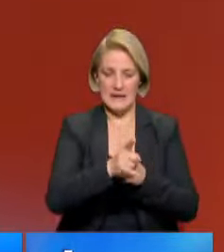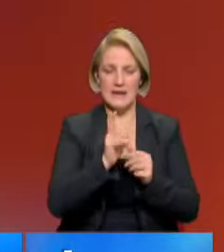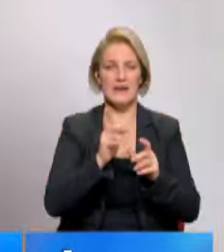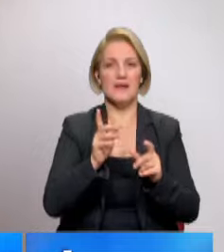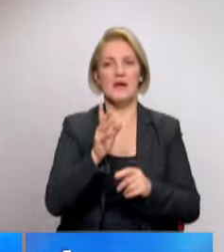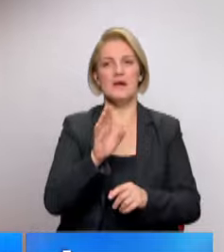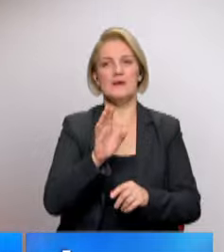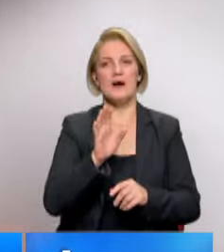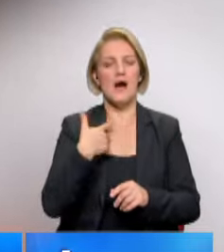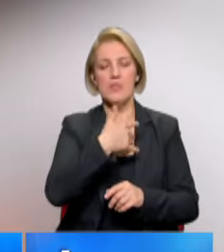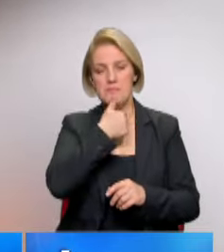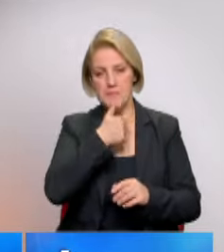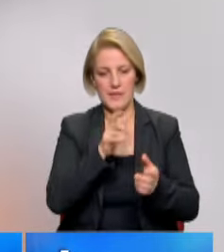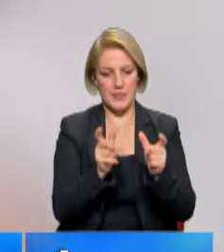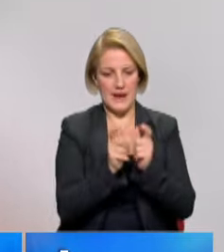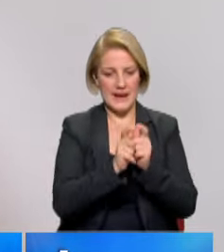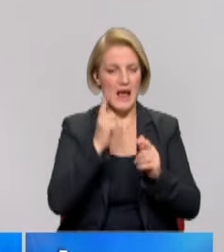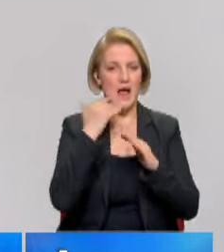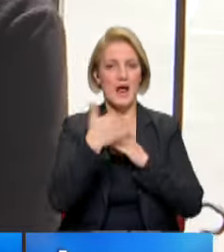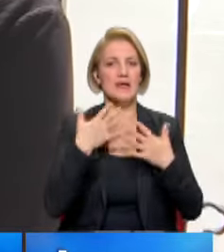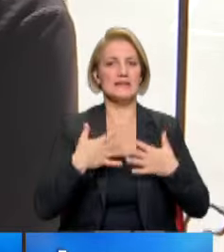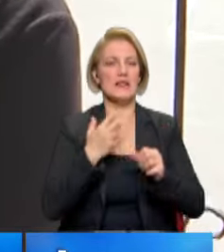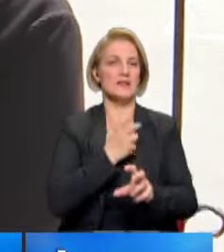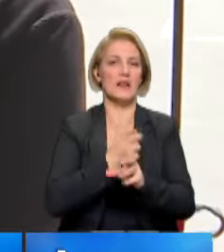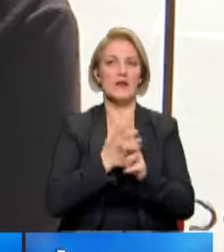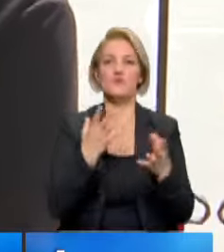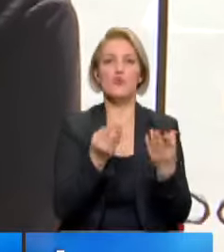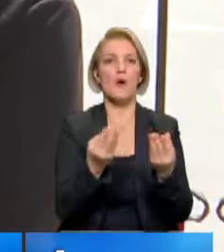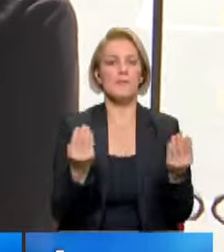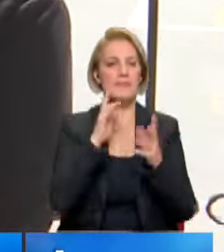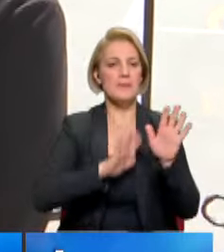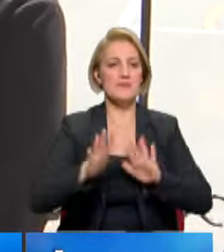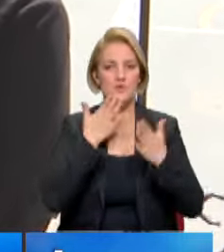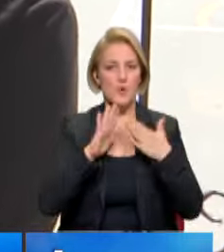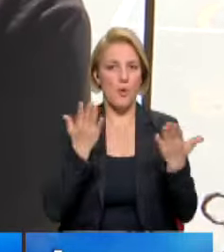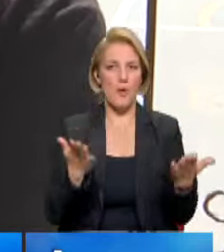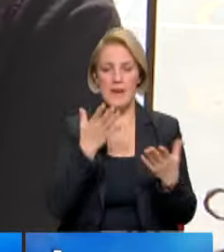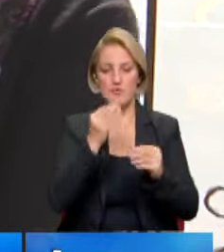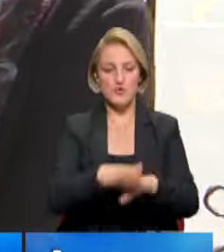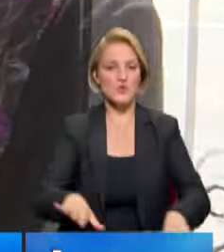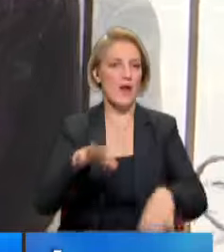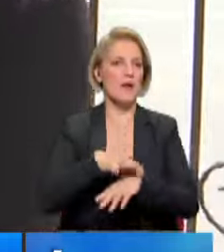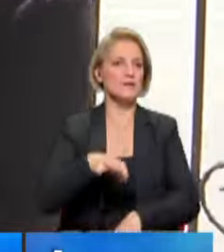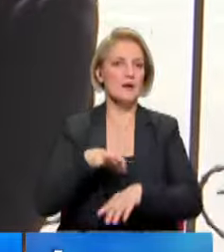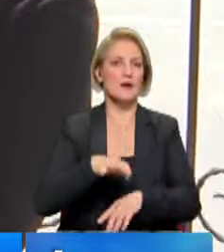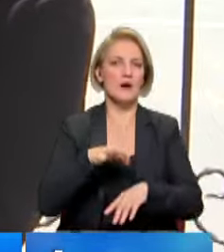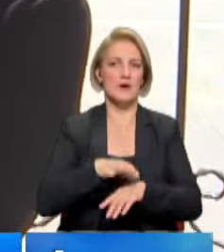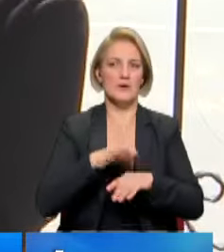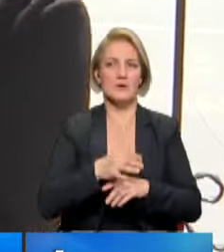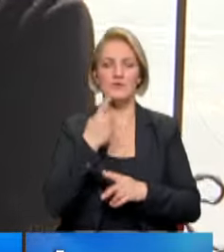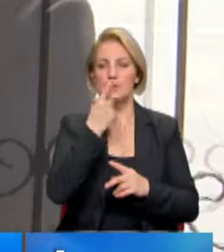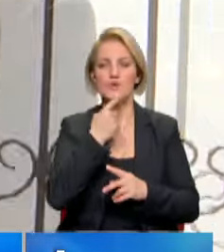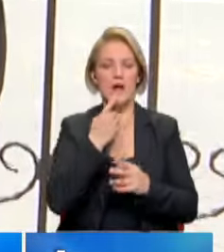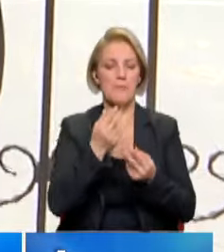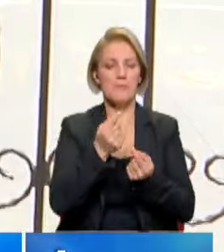artık sorunun halk sağlığını tehdit etmesine dikkat çekti. Çok kalabalık, temizlik yok, hijyen yok. Hep çocuklarımız hasta. Uçut